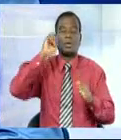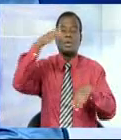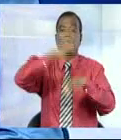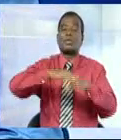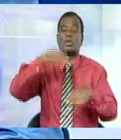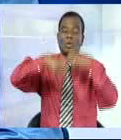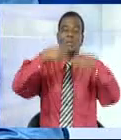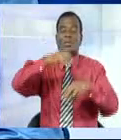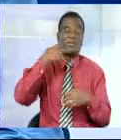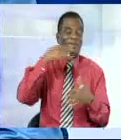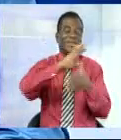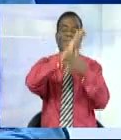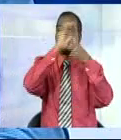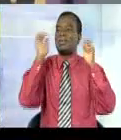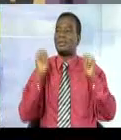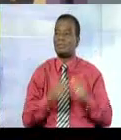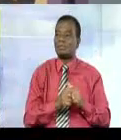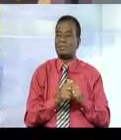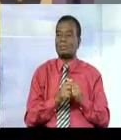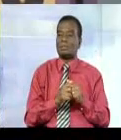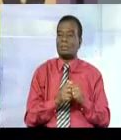la question. Thérèse Tapeyoboué.